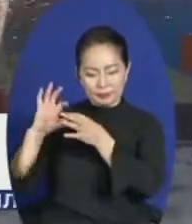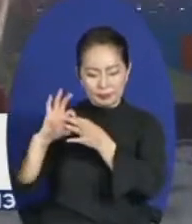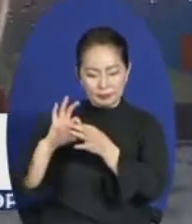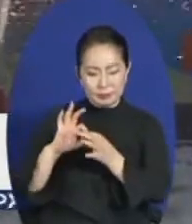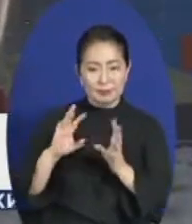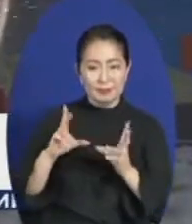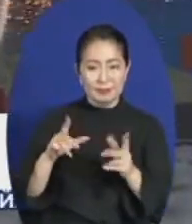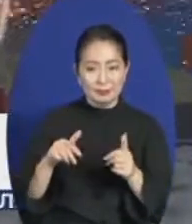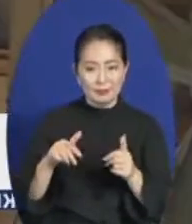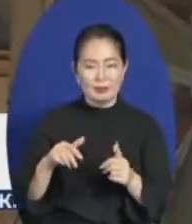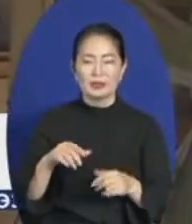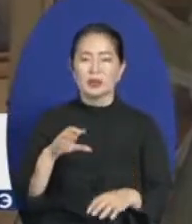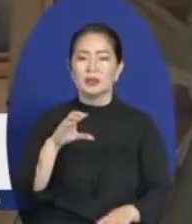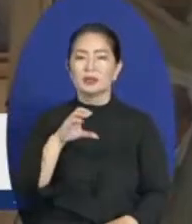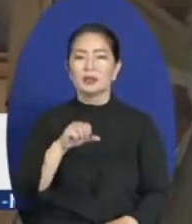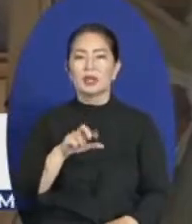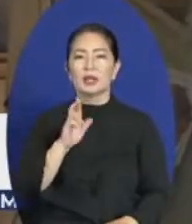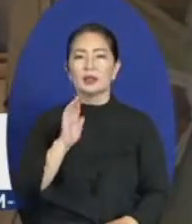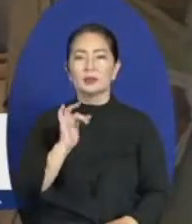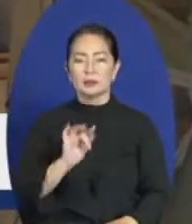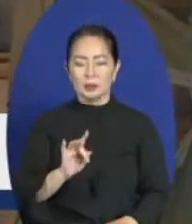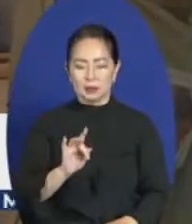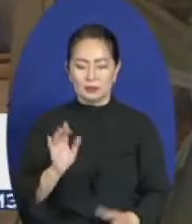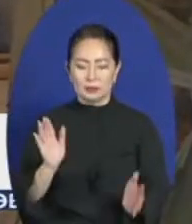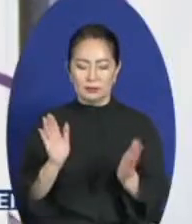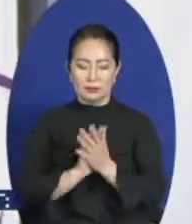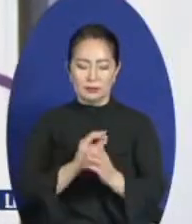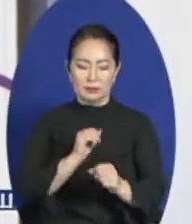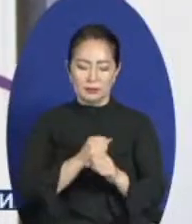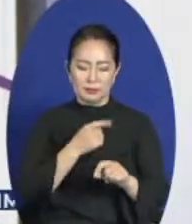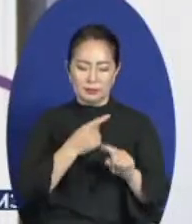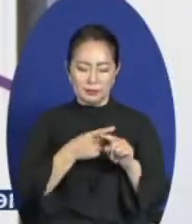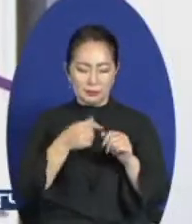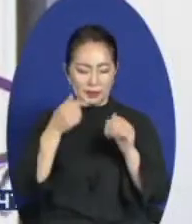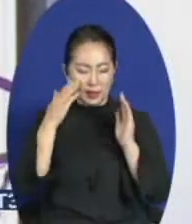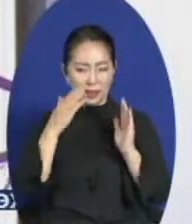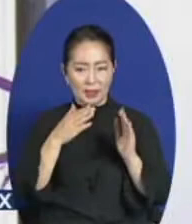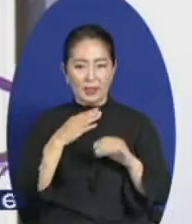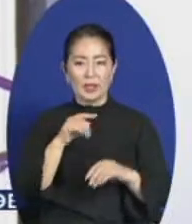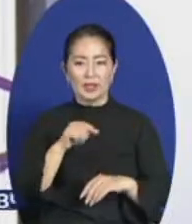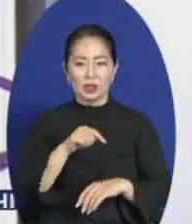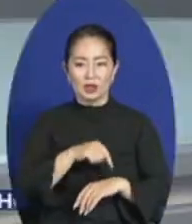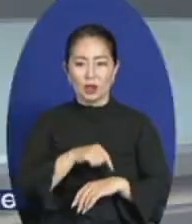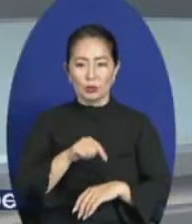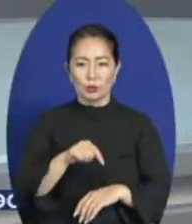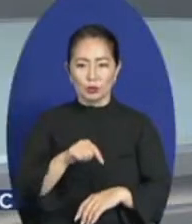салбар хоорондын хамтын ажиллагааг нэмэгдүүлэх замаар анхаарах цаг болсон гэж үзэж байна.